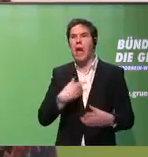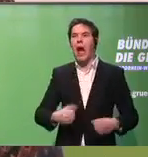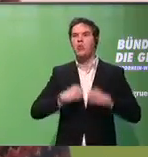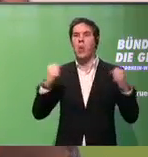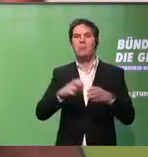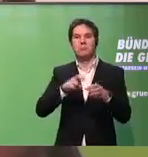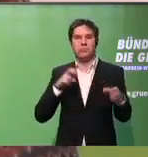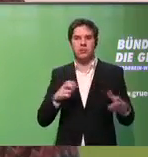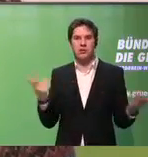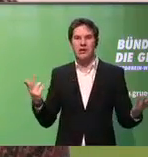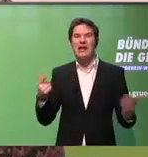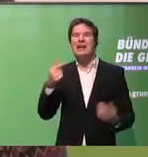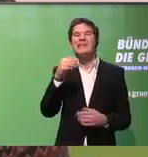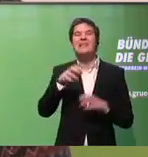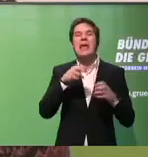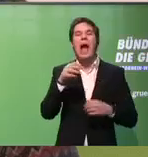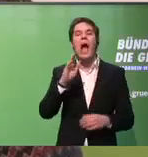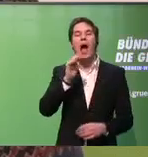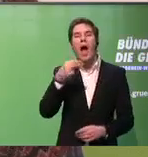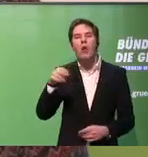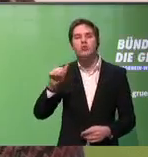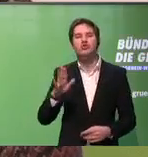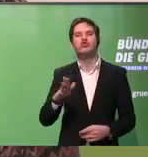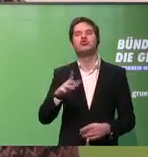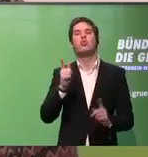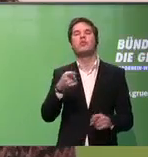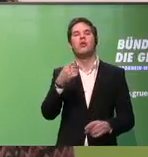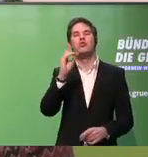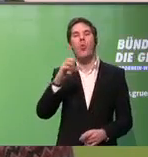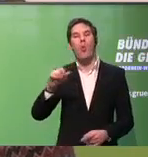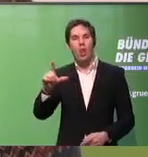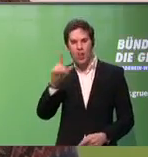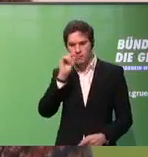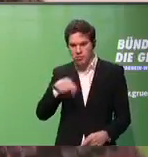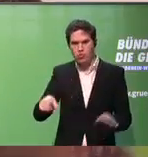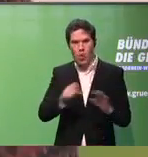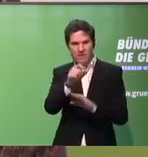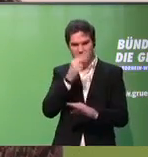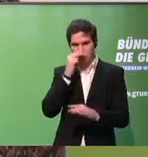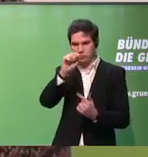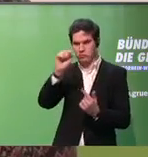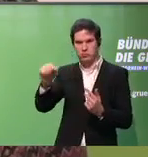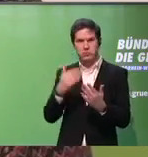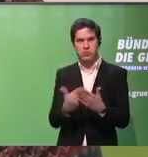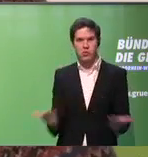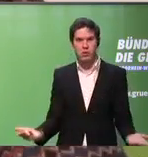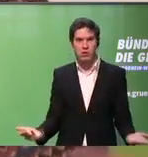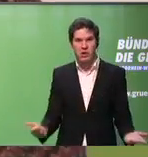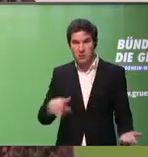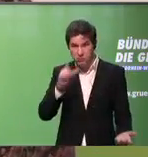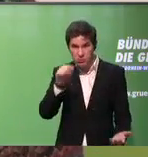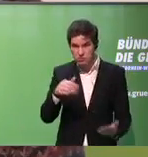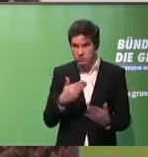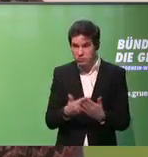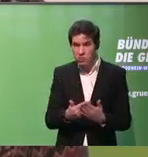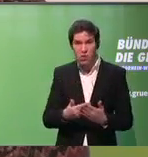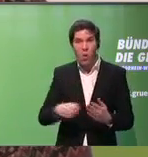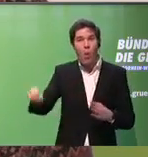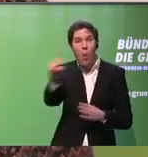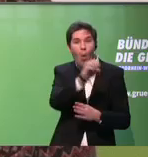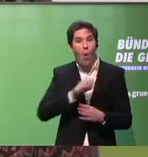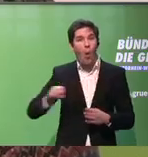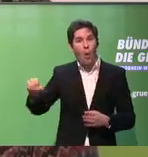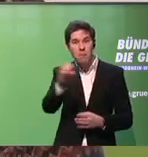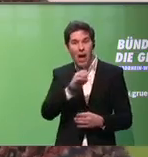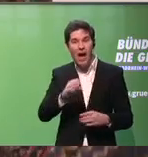nur Tihange und Dohl aus nordrhein-westfälischer Sicht, die Fortschreibung eines europäischen